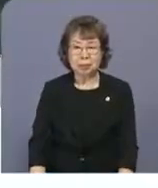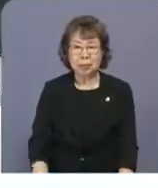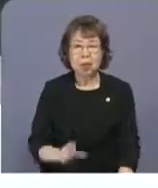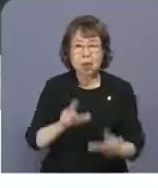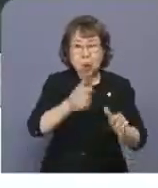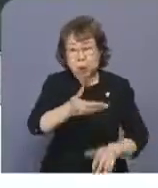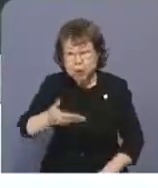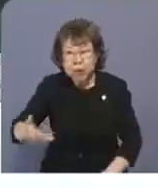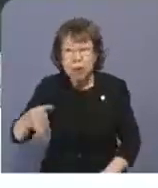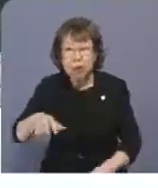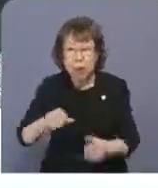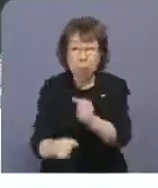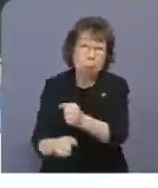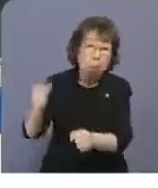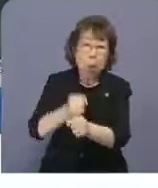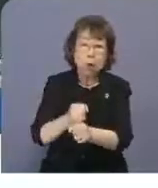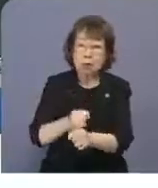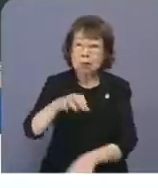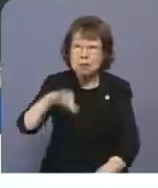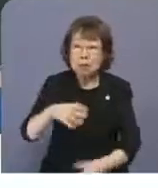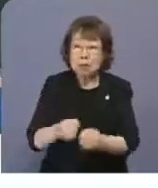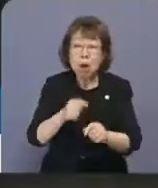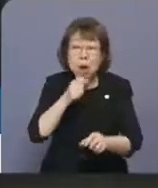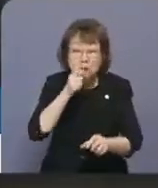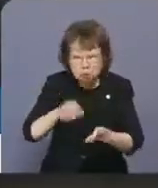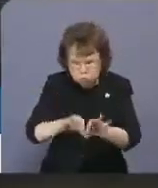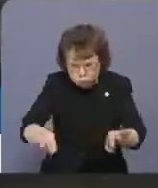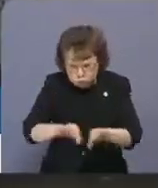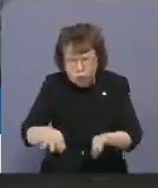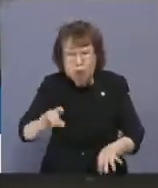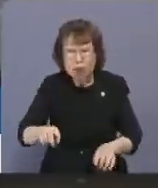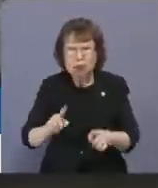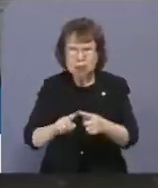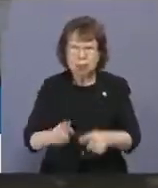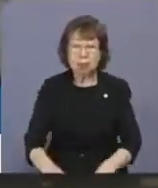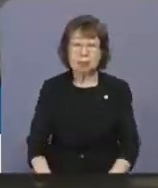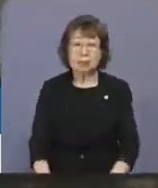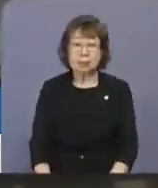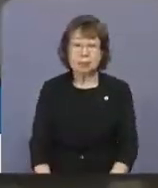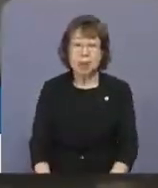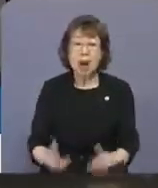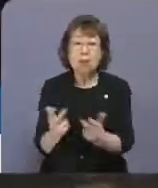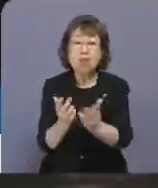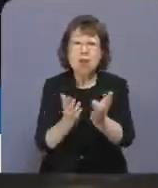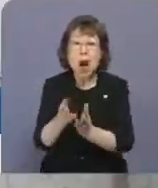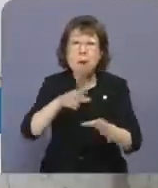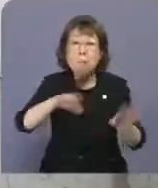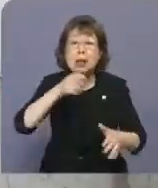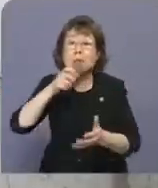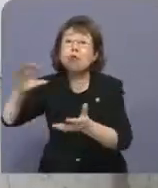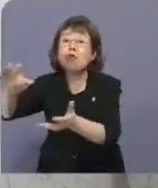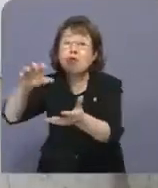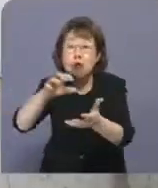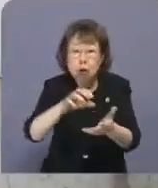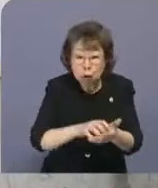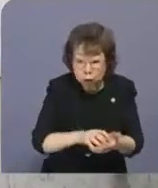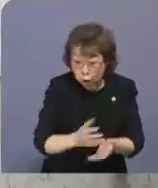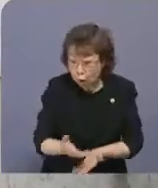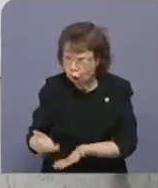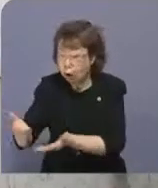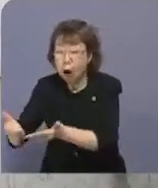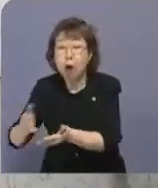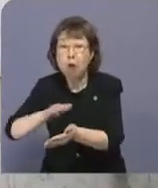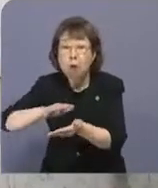동천 생태하천 복원 사업의 핵심인 해수도수 사업 방류시설입니다. 북항 바닷물을 끌어와 다시 바다로 흘려보내는